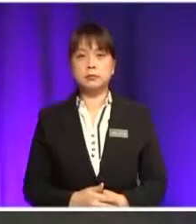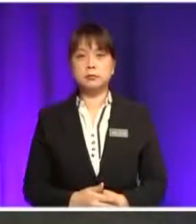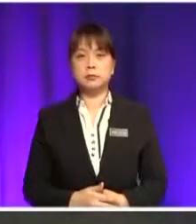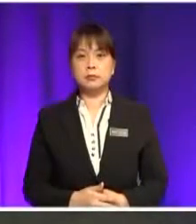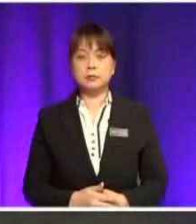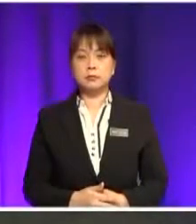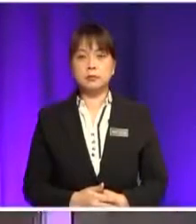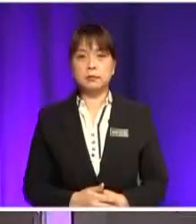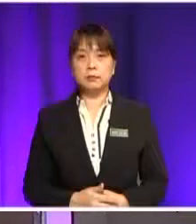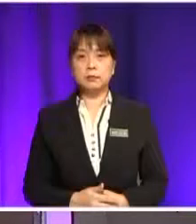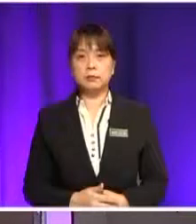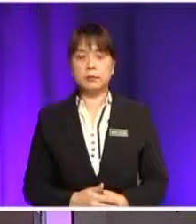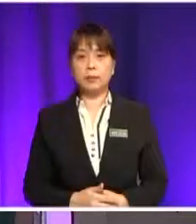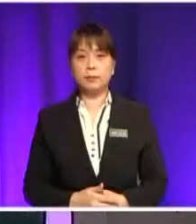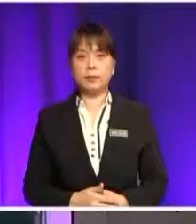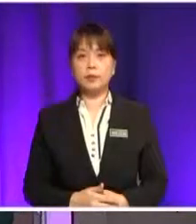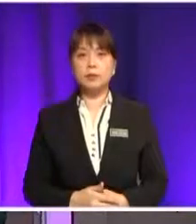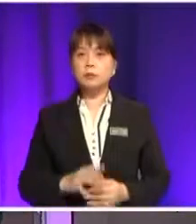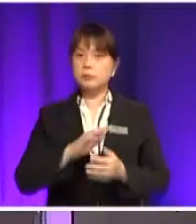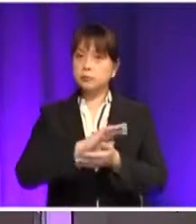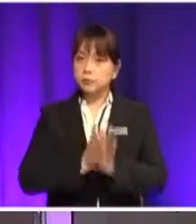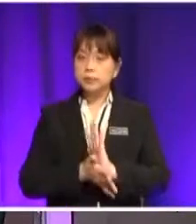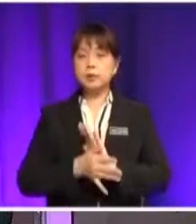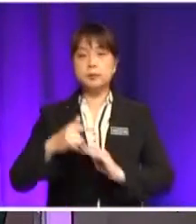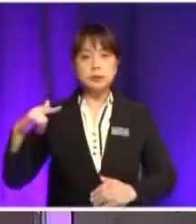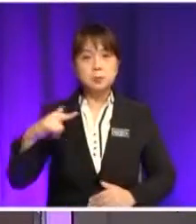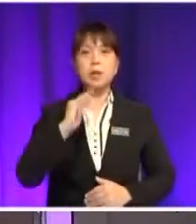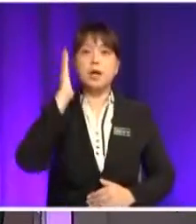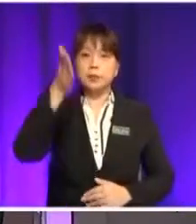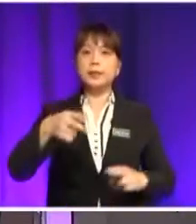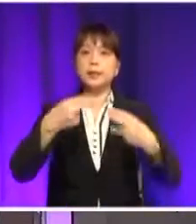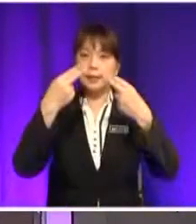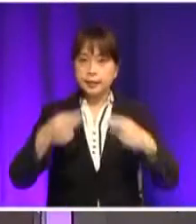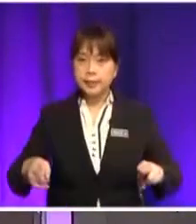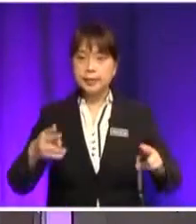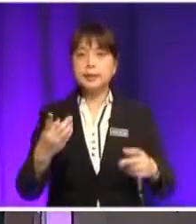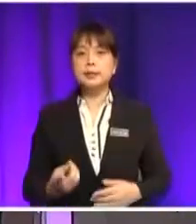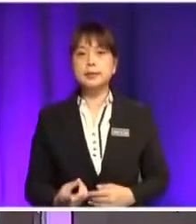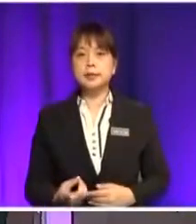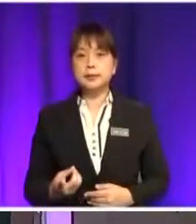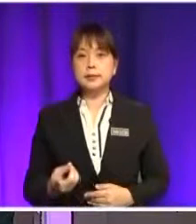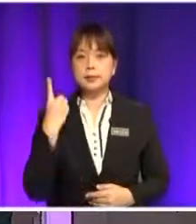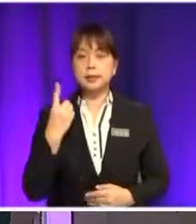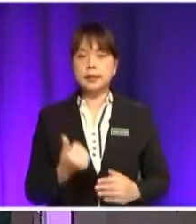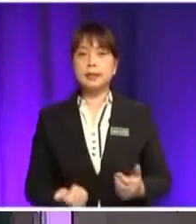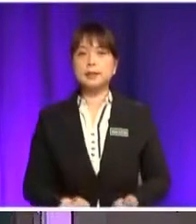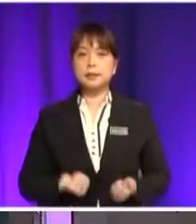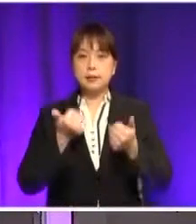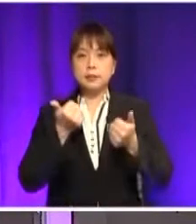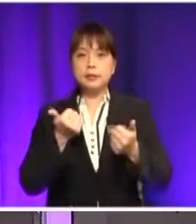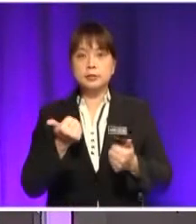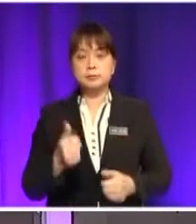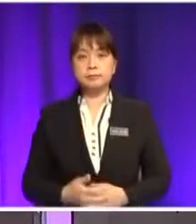pesawat kehilangan daya angkat betul bila ke atas nih Bila kita semakin tinggi dia akan kehilangan daya angkat perbedaan tekanan itu dia tidak adil Oke